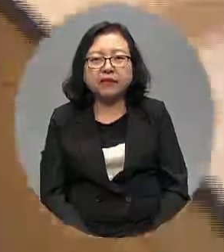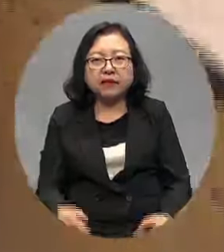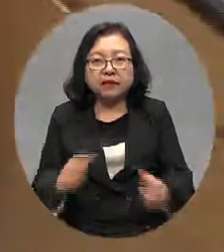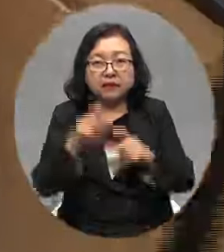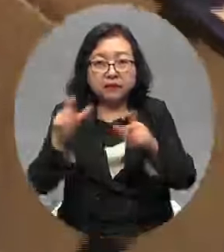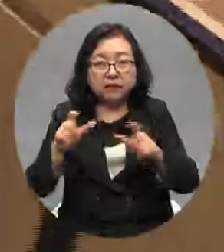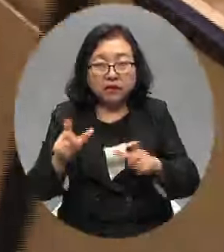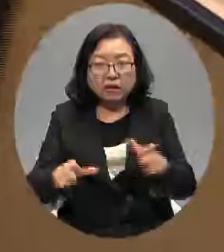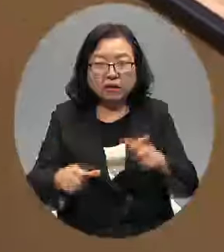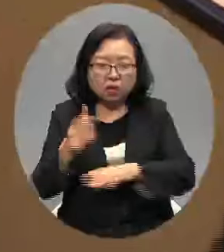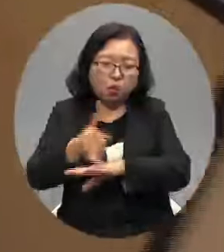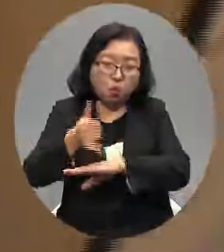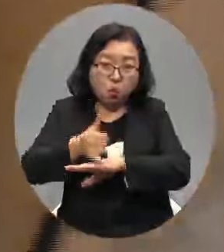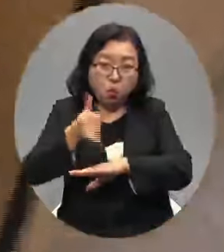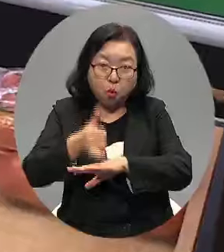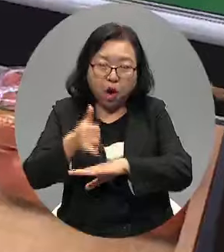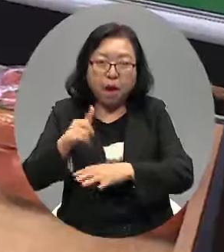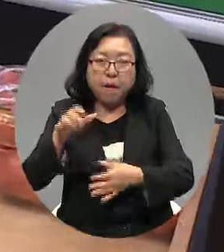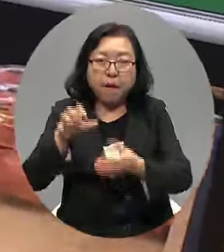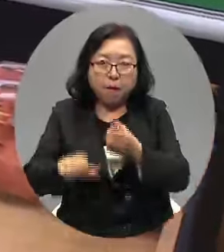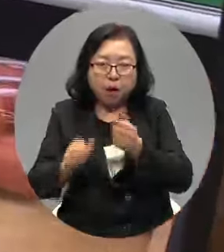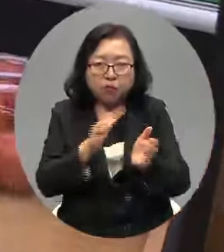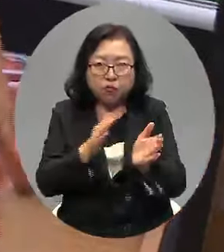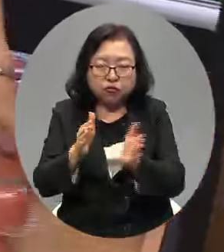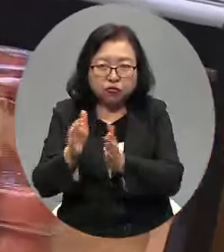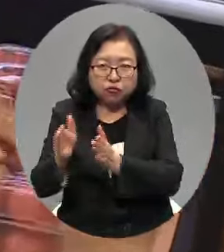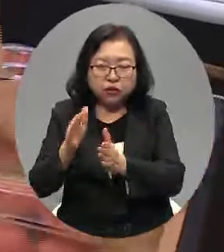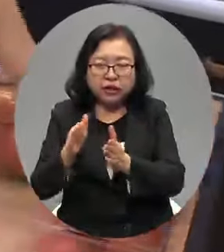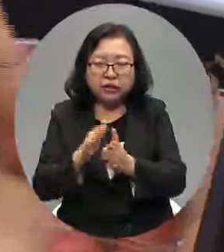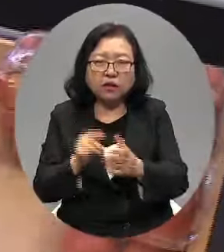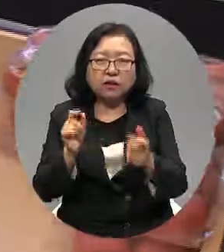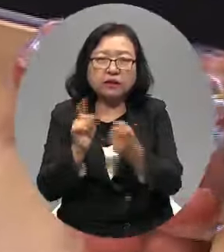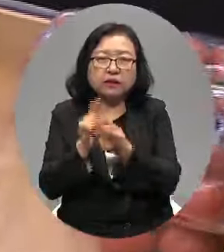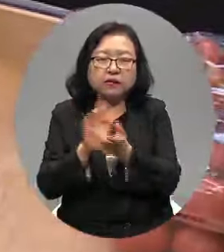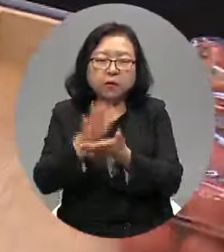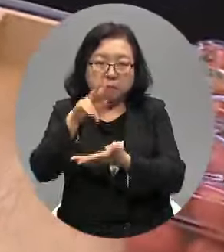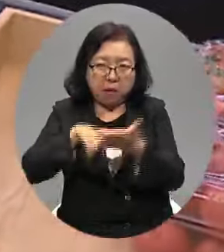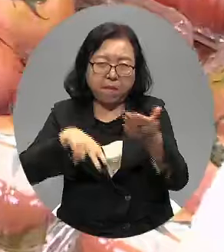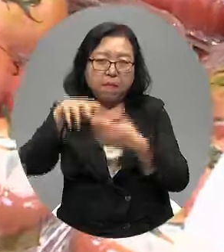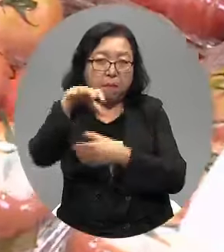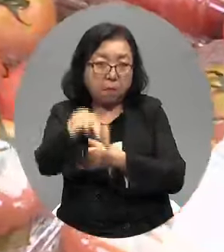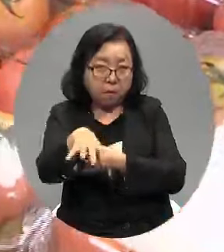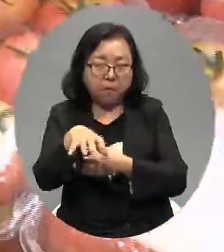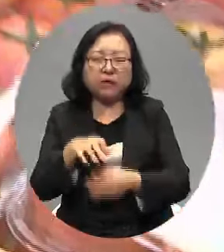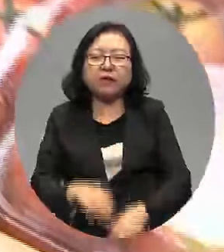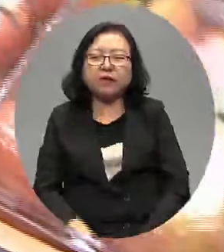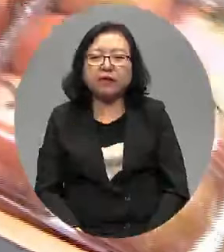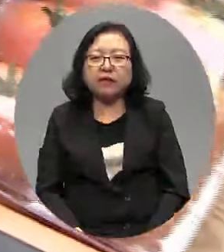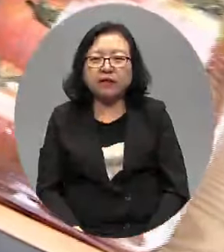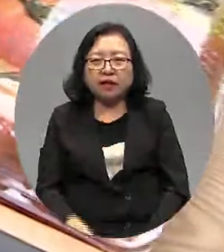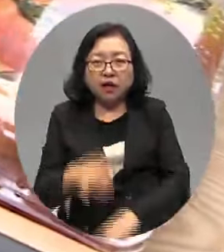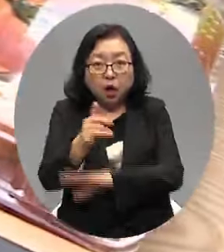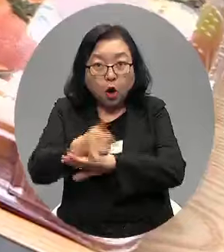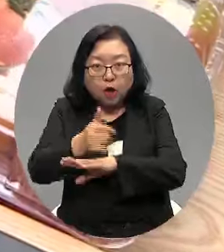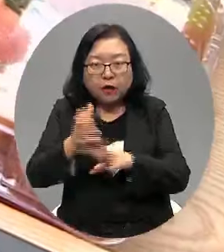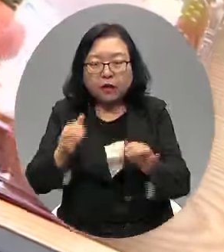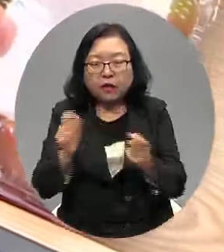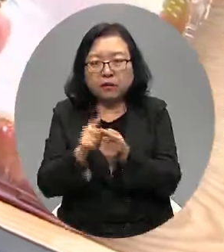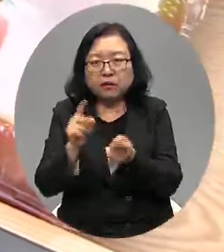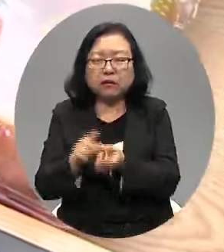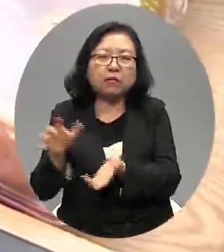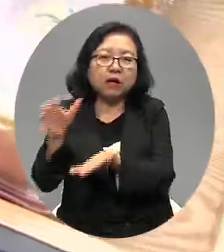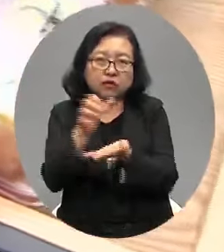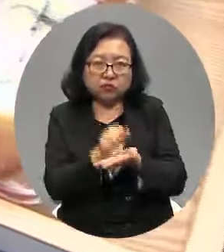지역에서 갓 수확한 각종 농작물들이 가까운 직매장에서 소비자를 만납니다. 수확한 농민이 직접 가져와